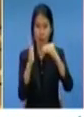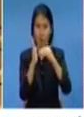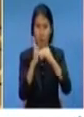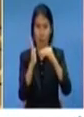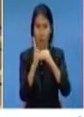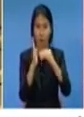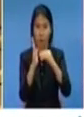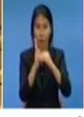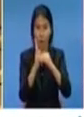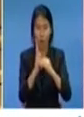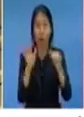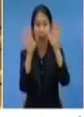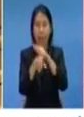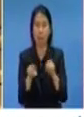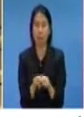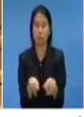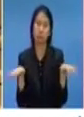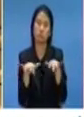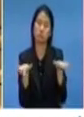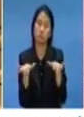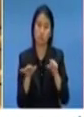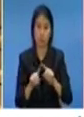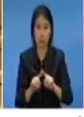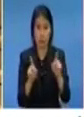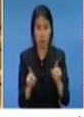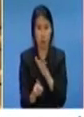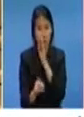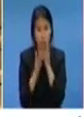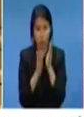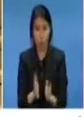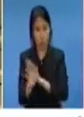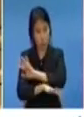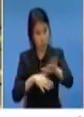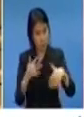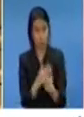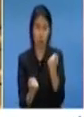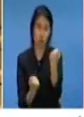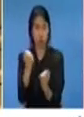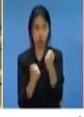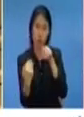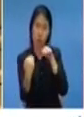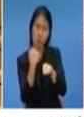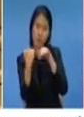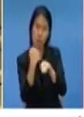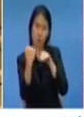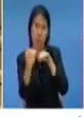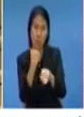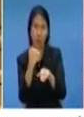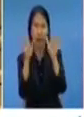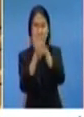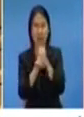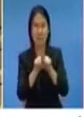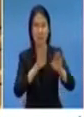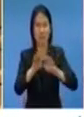อะโลนครับยืนนิ่งๆแต่ถ้าหากว่าทุกคนติดกล้องทั้งหมดนะครับรถที่วิ่งไปวิ่งมาเหมือนกับฉายไฟฉายส่องไปทั่